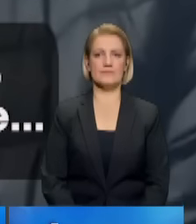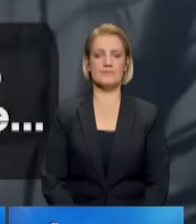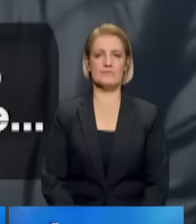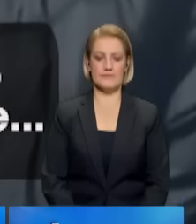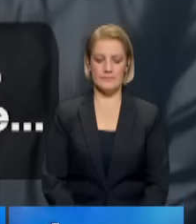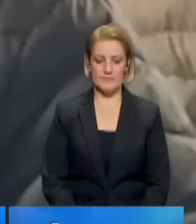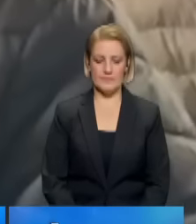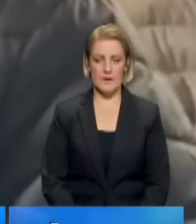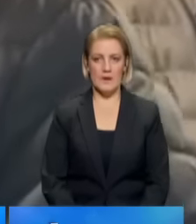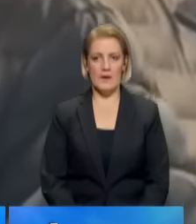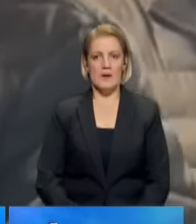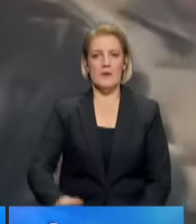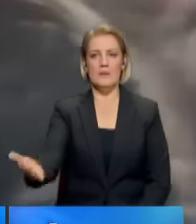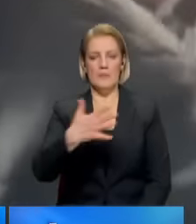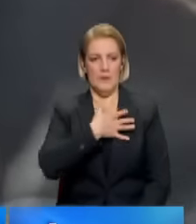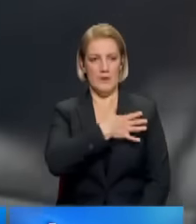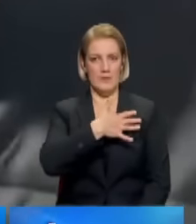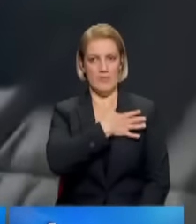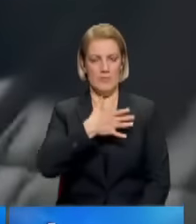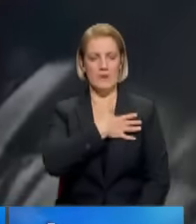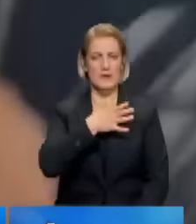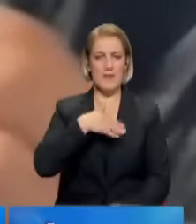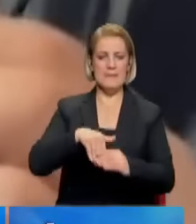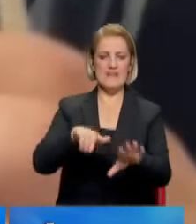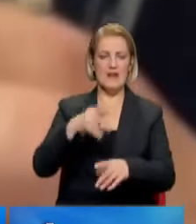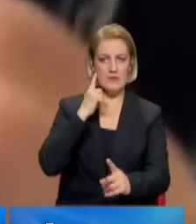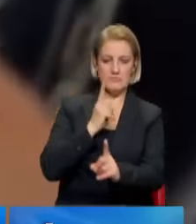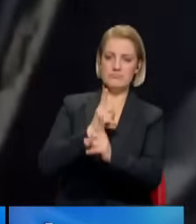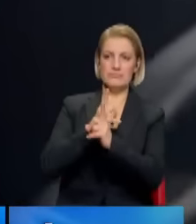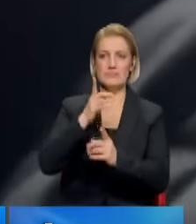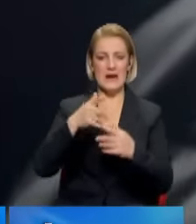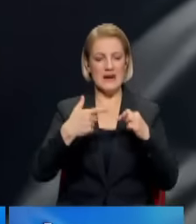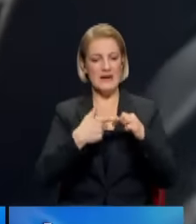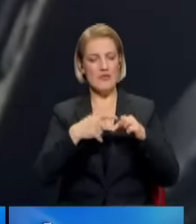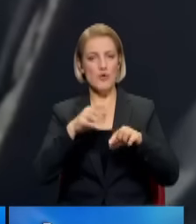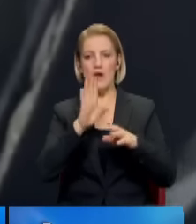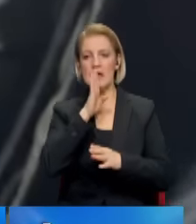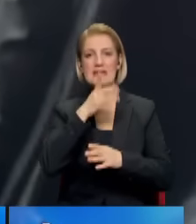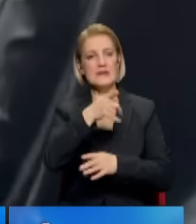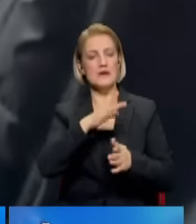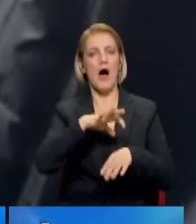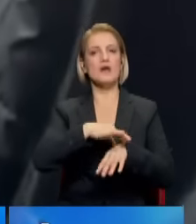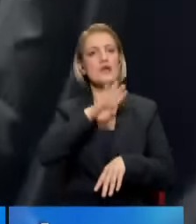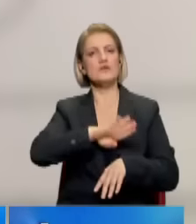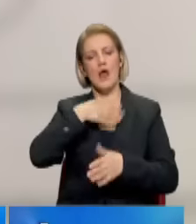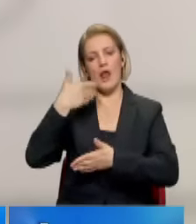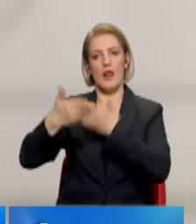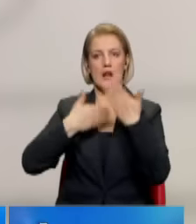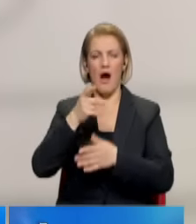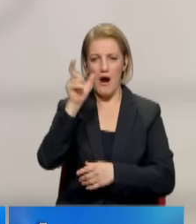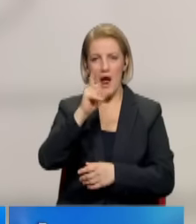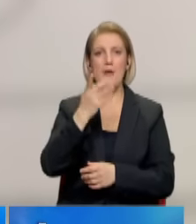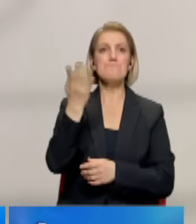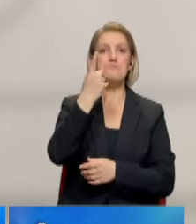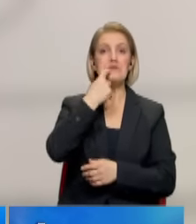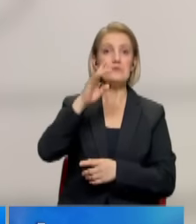da Ocak ya da Şubat'ta. CHP'li Veli Ağbaba'yı karşısında gören hastalar elinde randevu kağıdı hastanelerden şikayet etti. Aylar hatta bir